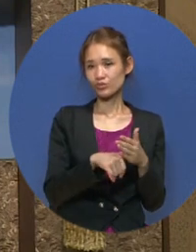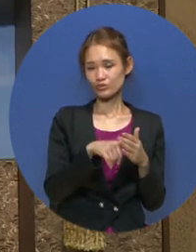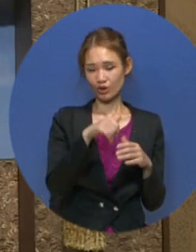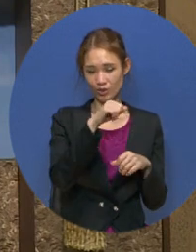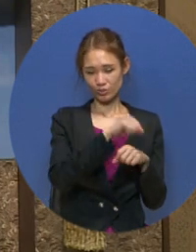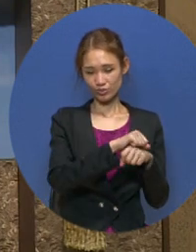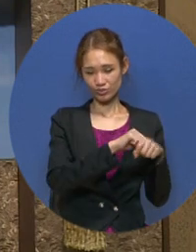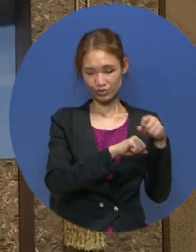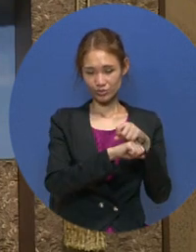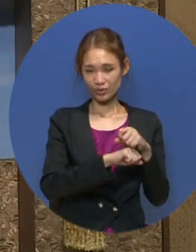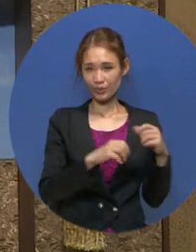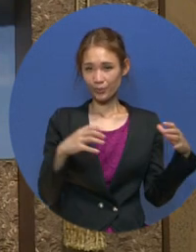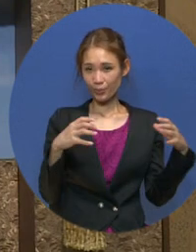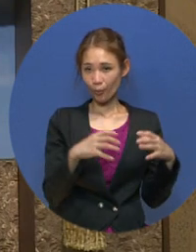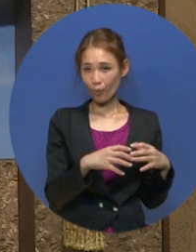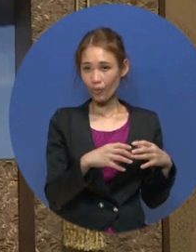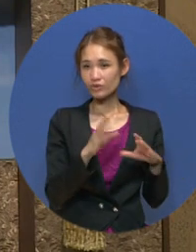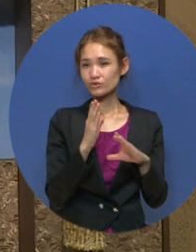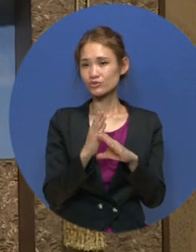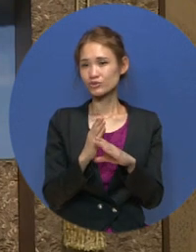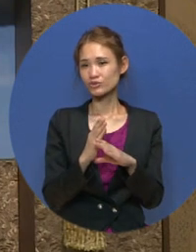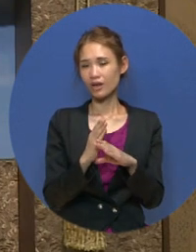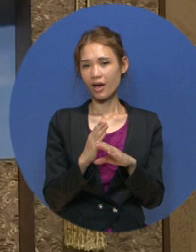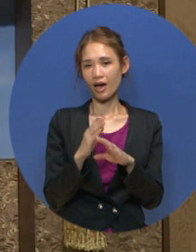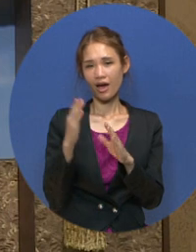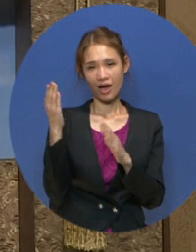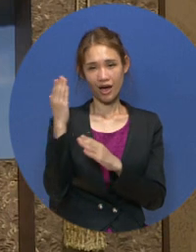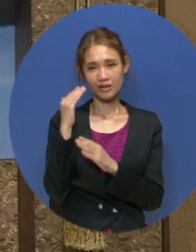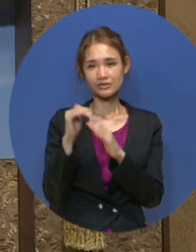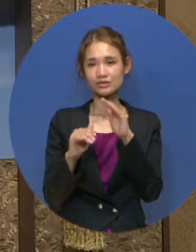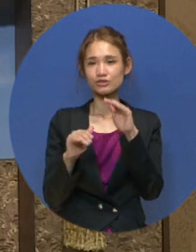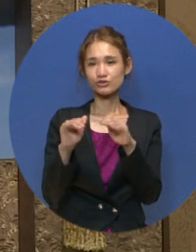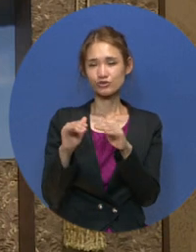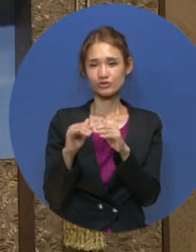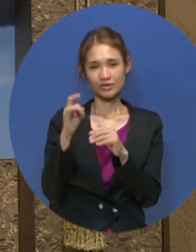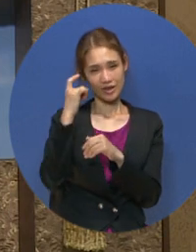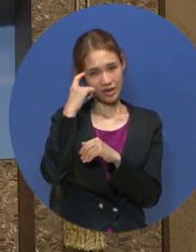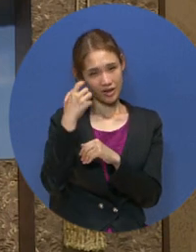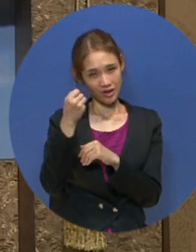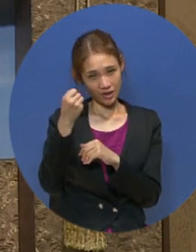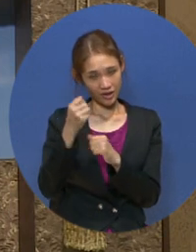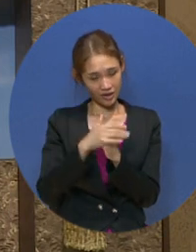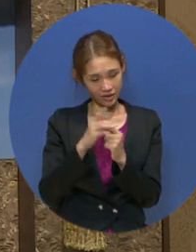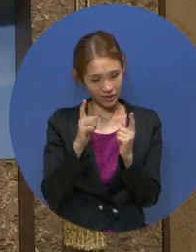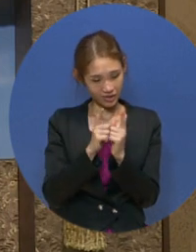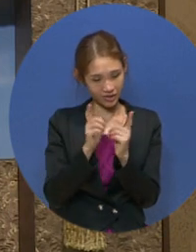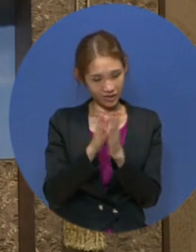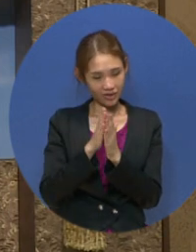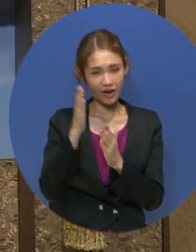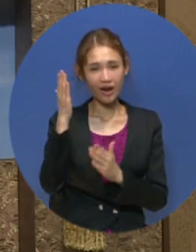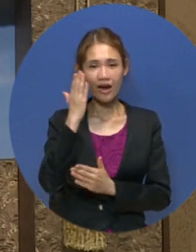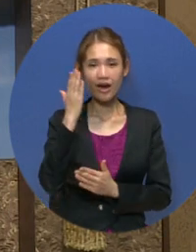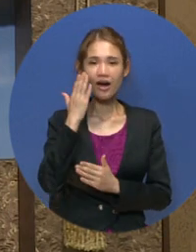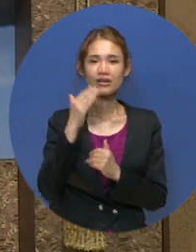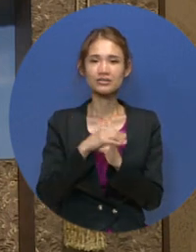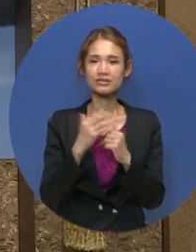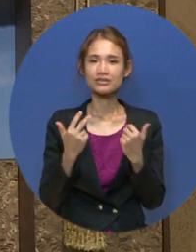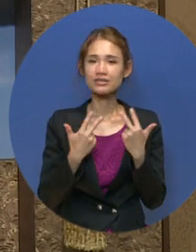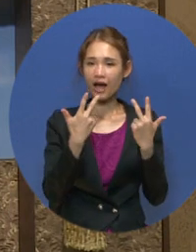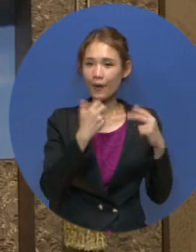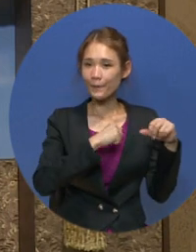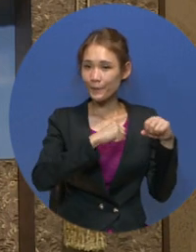통해서 학생들은 또 이웃에 대해서 생각하게 되고요. 또 실제로 저희가 그런 학생들에게는 네.